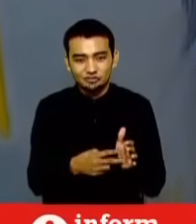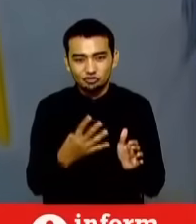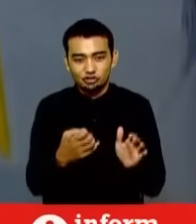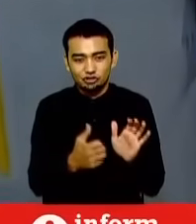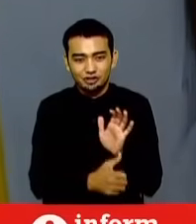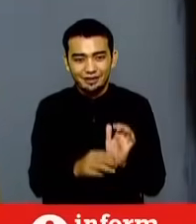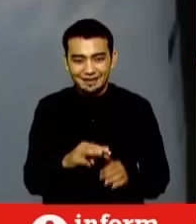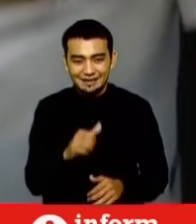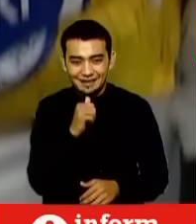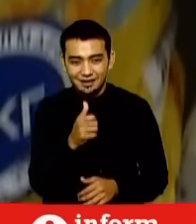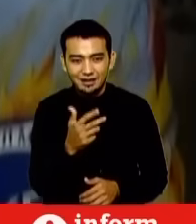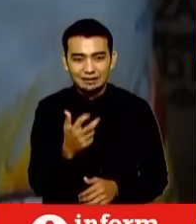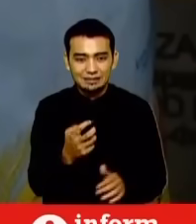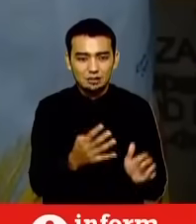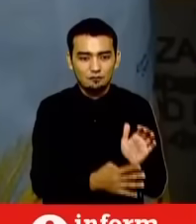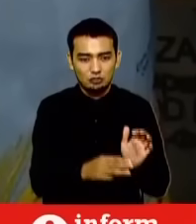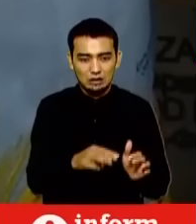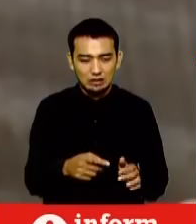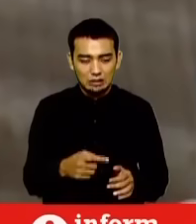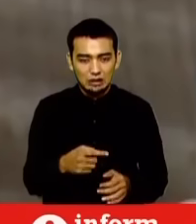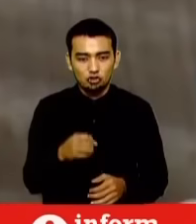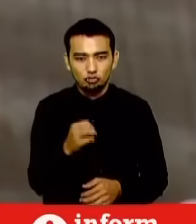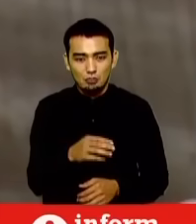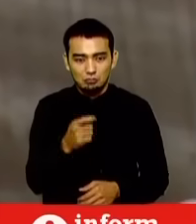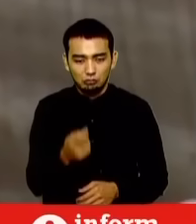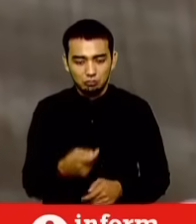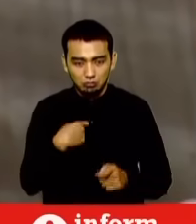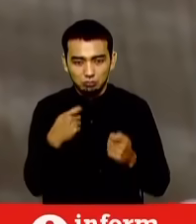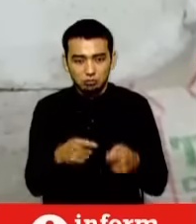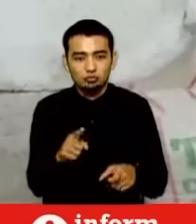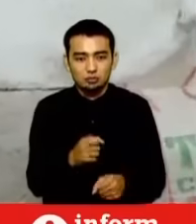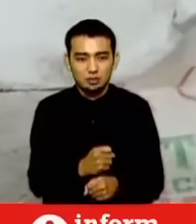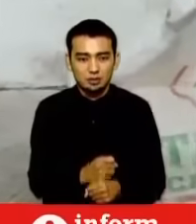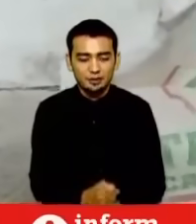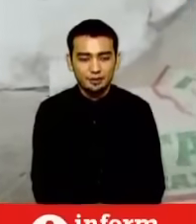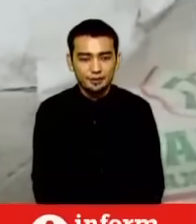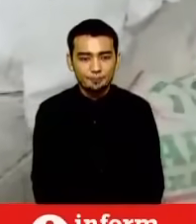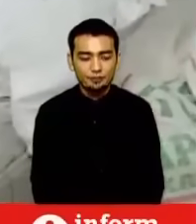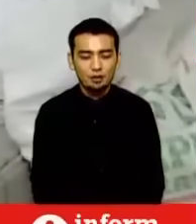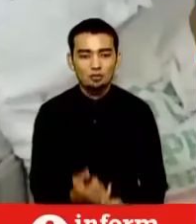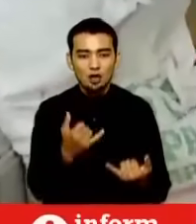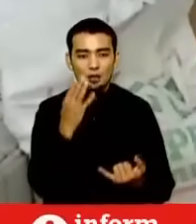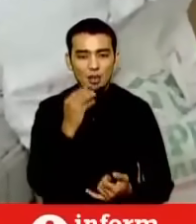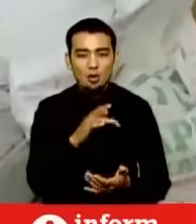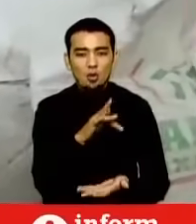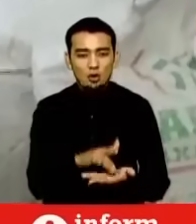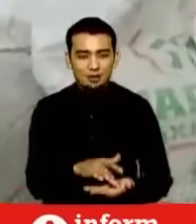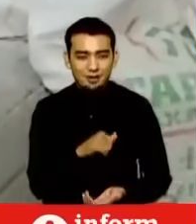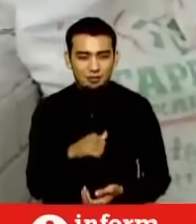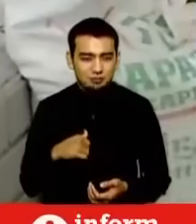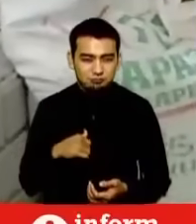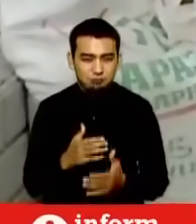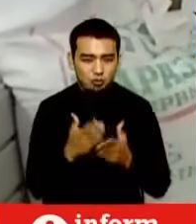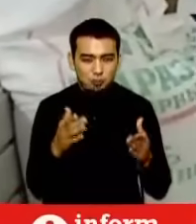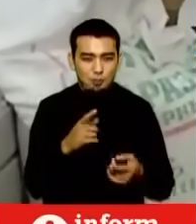теңге тұратын шекерді 390 теңгеден төмен бағаға сатуға мәжбүр. Біз қазір Алматы қаласындағы ең ірі базарлардың бірінде